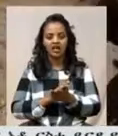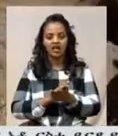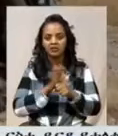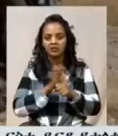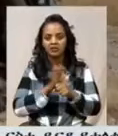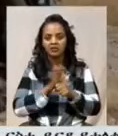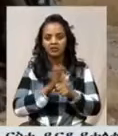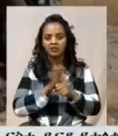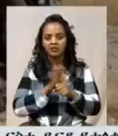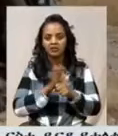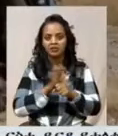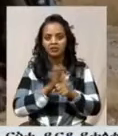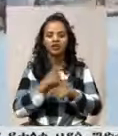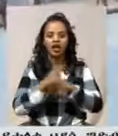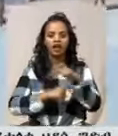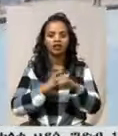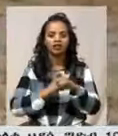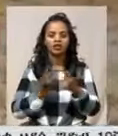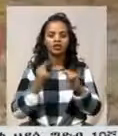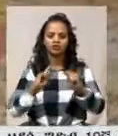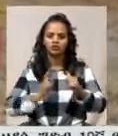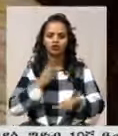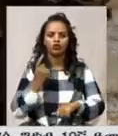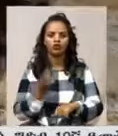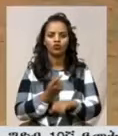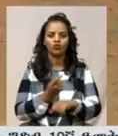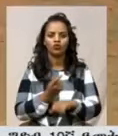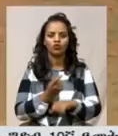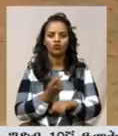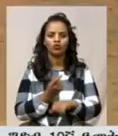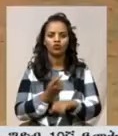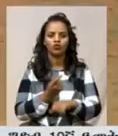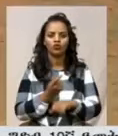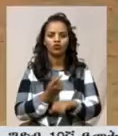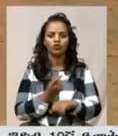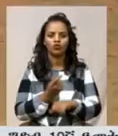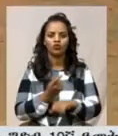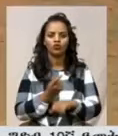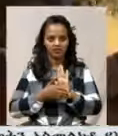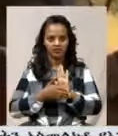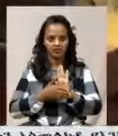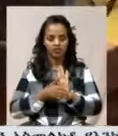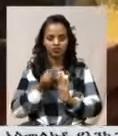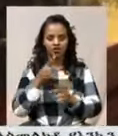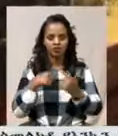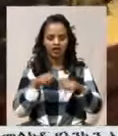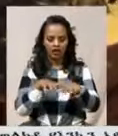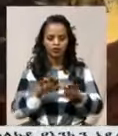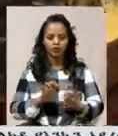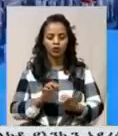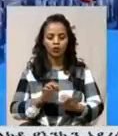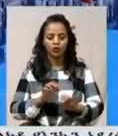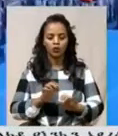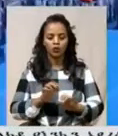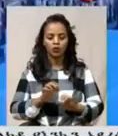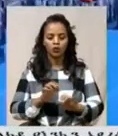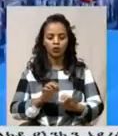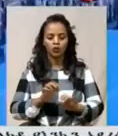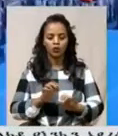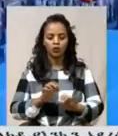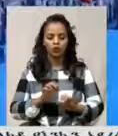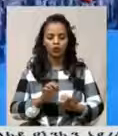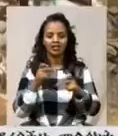ምናልባትም በዘመናዊ የዓለም ታሪክ የመጀመሪያ የሆነውን የሀገር ክህደት ተግባር ፈጽሟል። እከሌ ከመጣን ቀብረዋለን በሚል በወታደራዊ